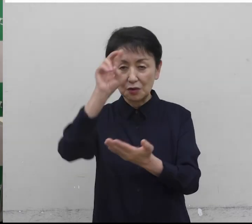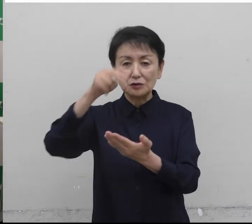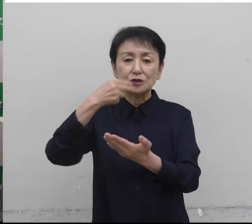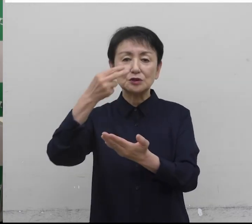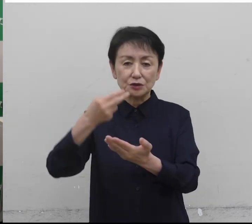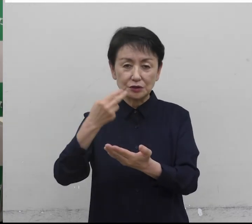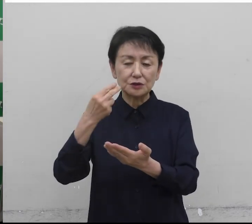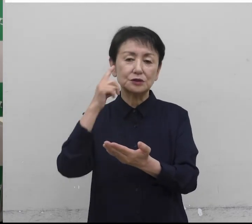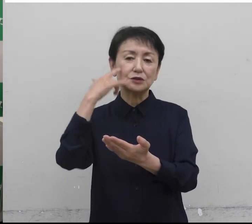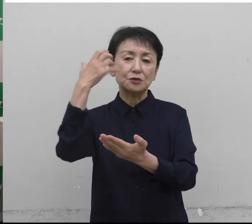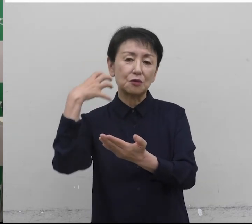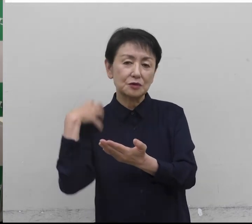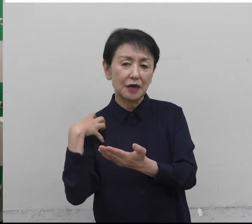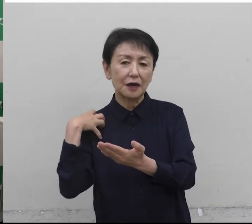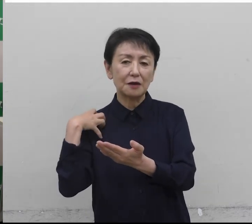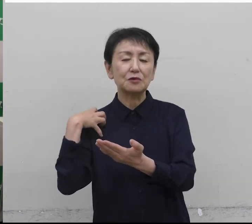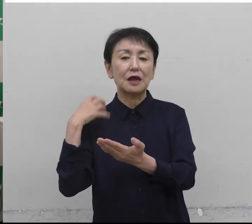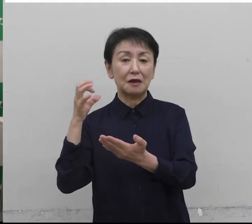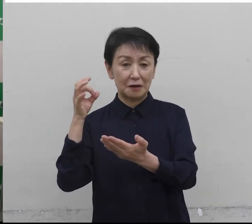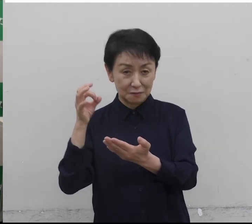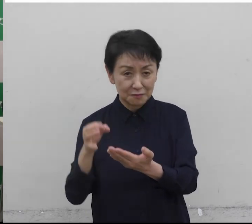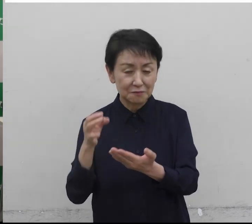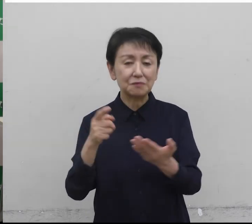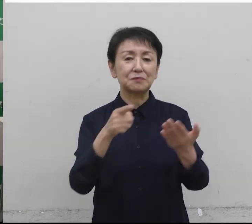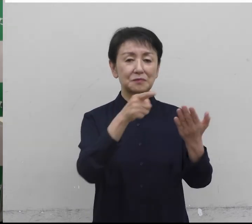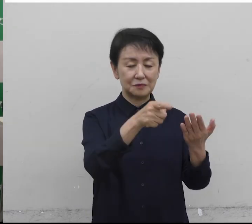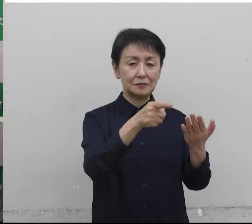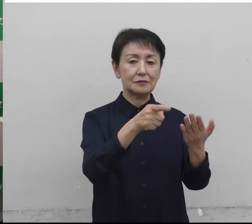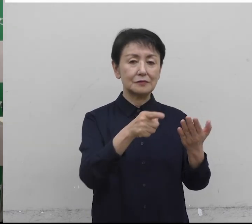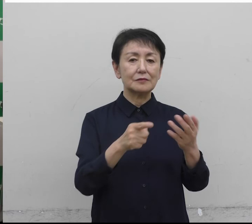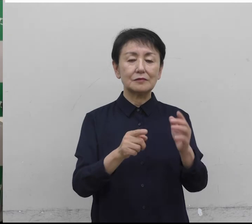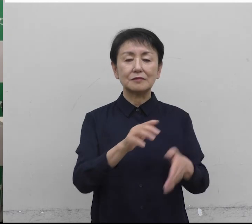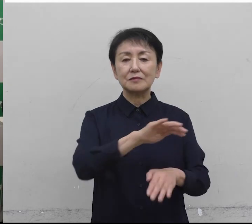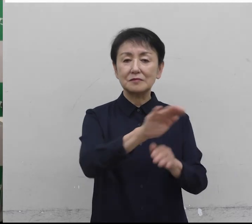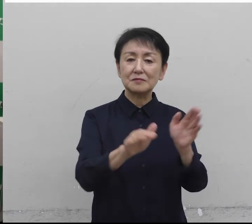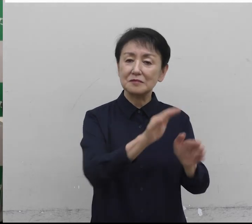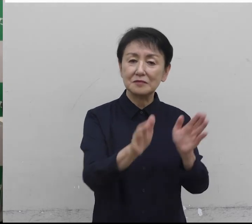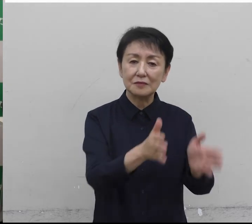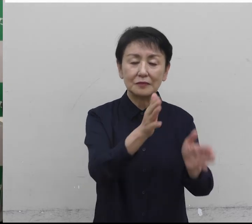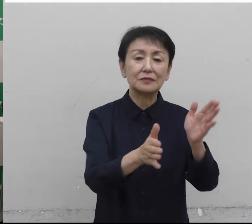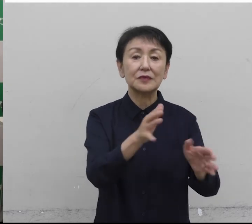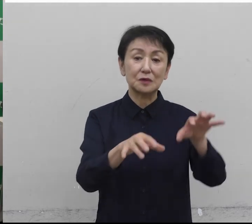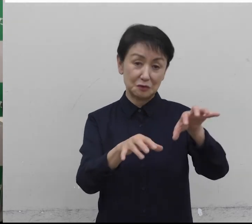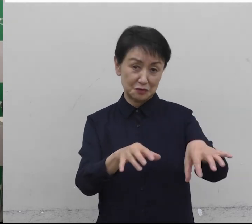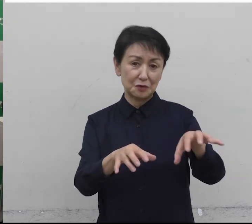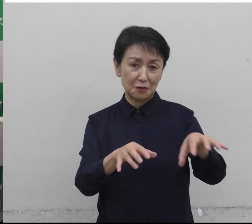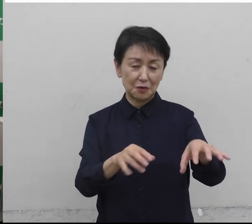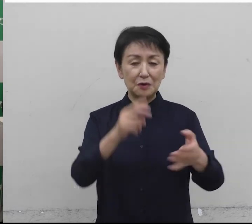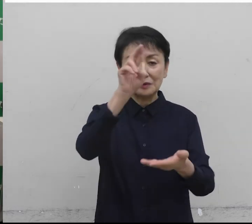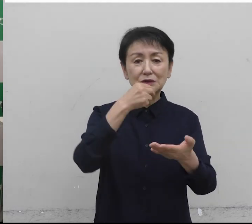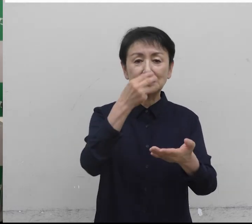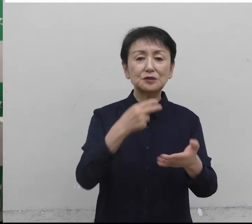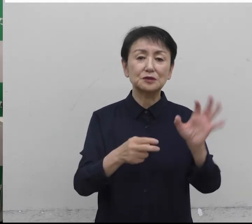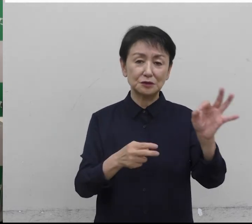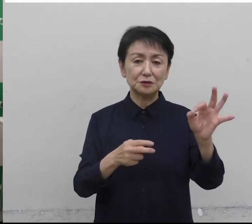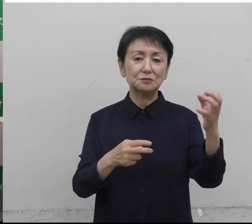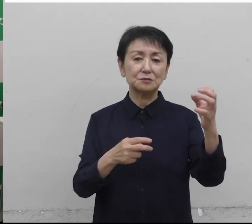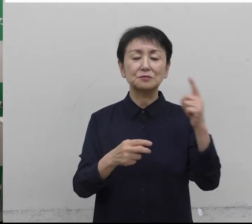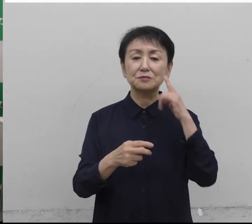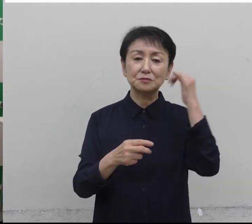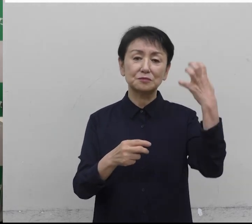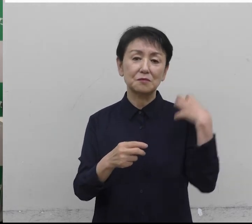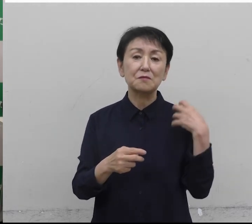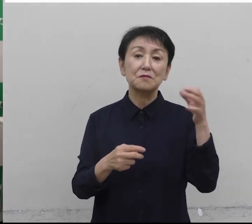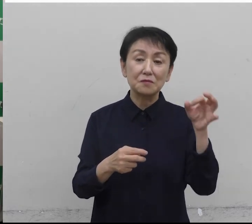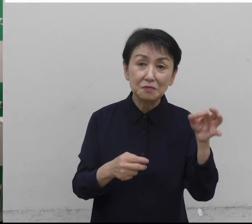と、2保育所給食費保護者負担軽減事業は、 食材費の値上がり分を公費で負担